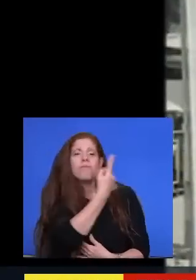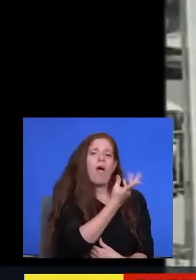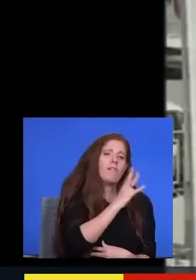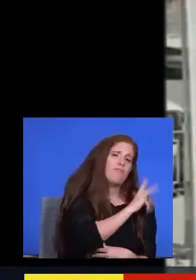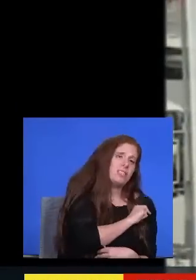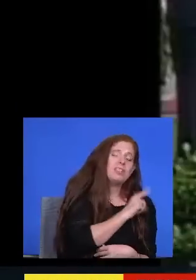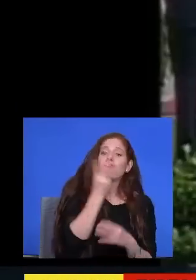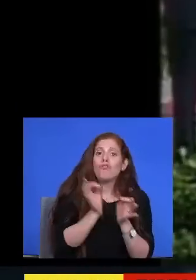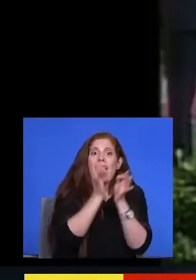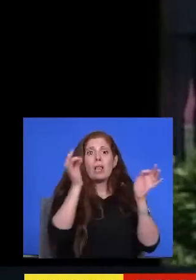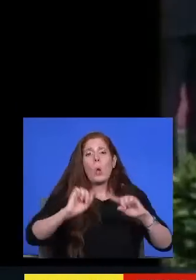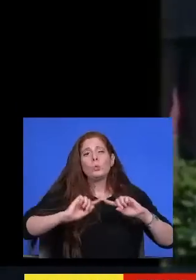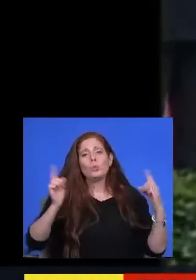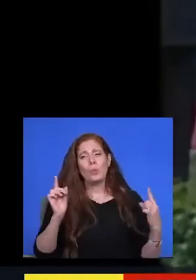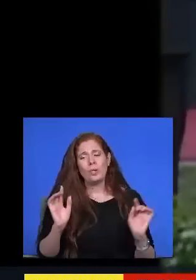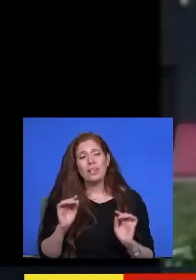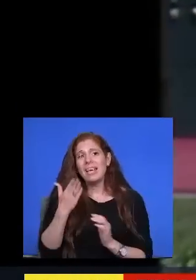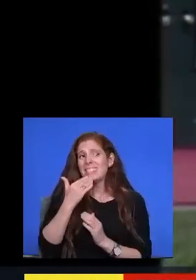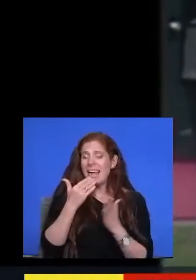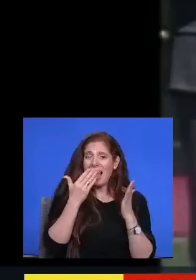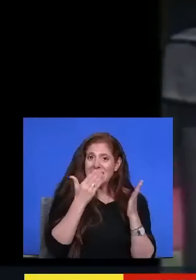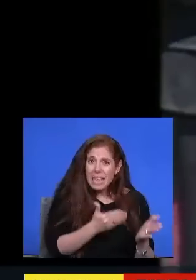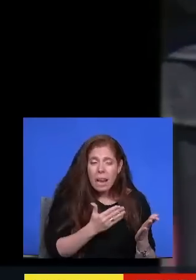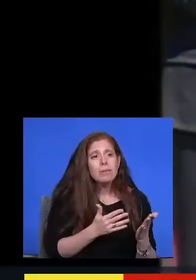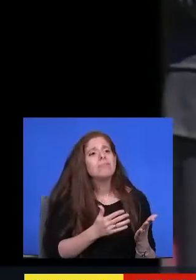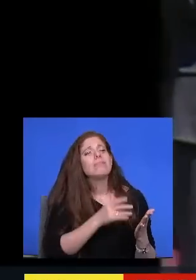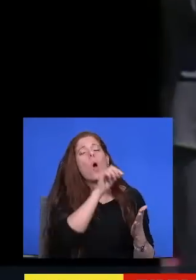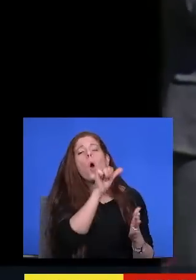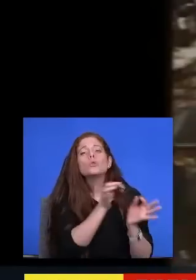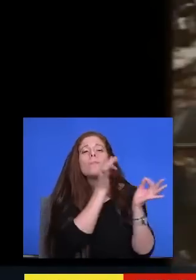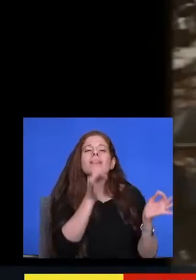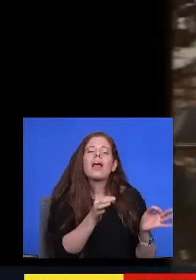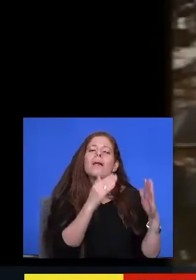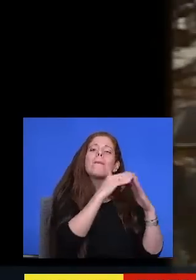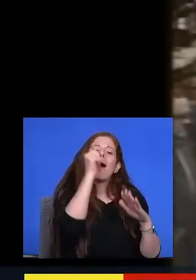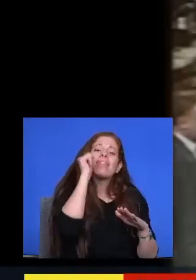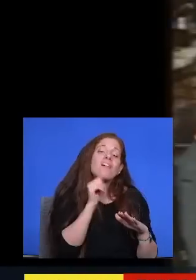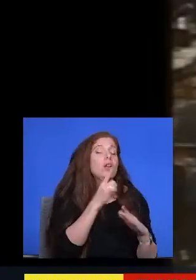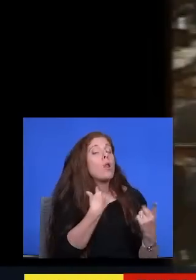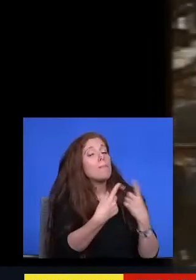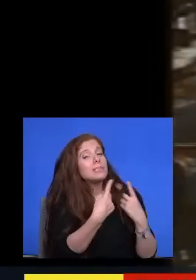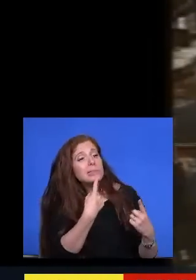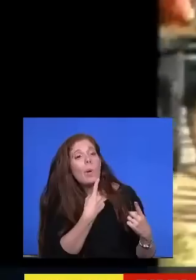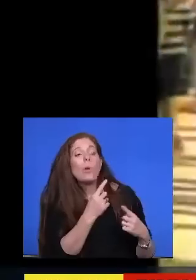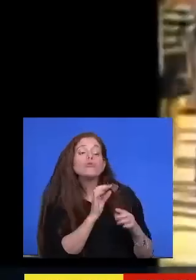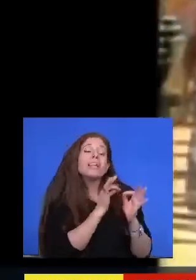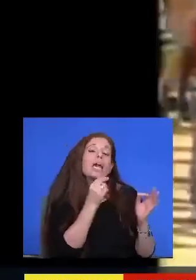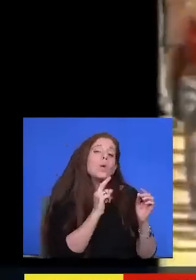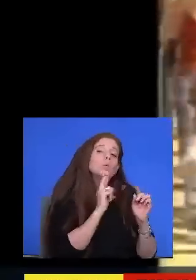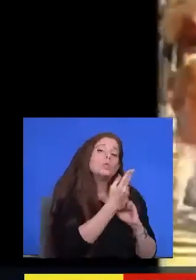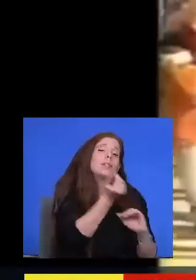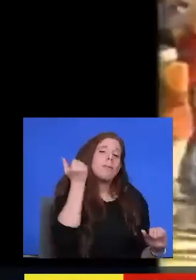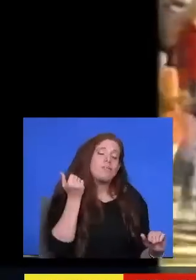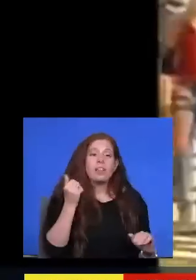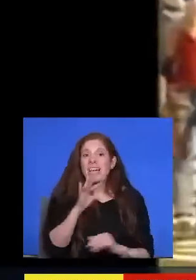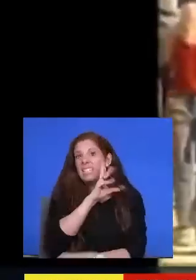שונות. אצל הישראלים, אוסלו מתחיל במדשאת הבית הלבן, אולי בשיחות שהחלו שנתיים קודם. אצל הפלסטינים